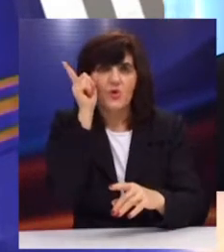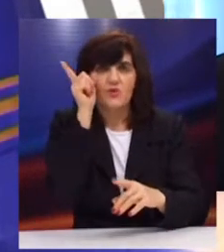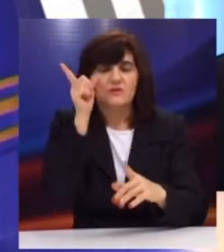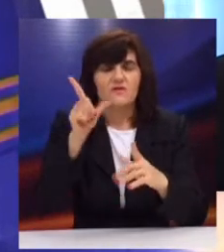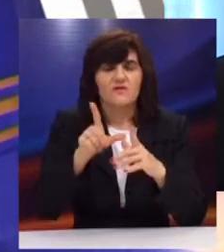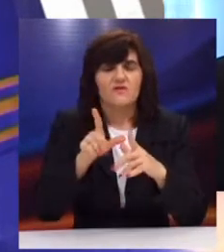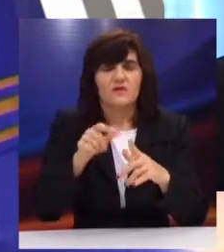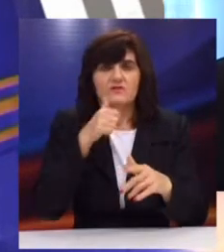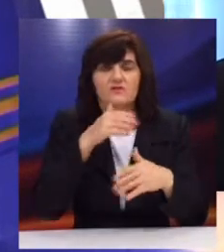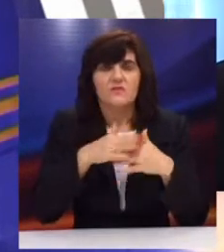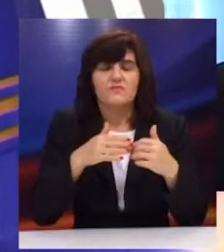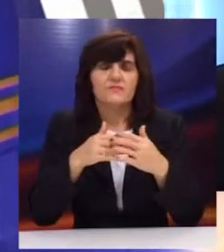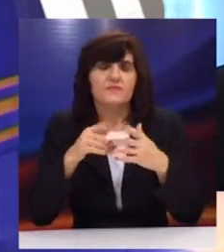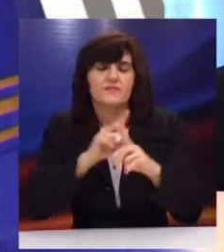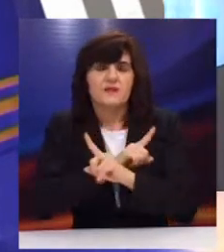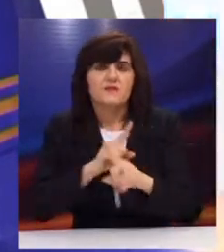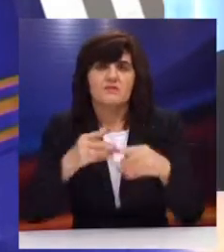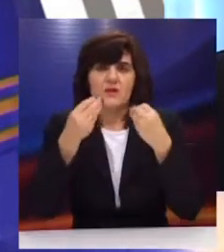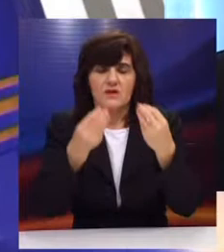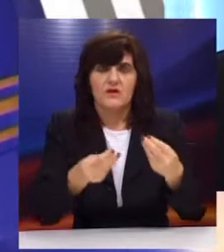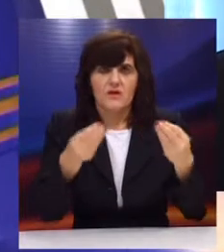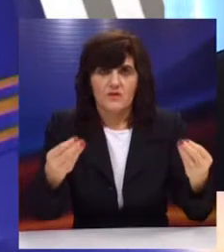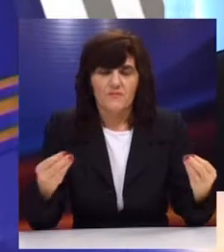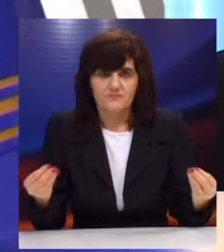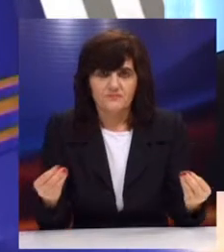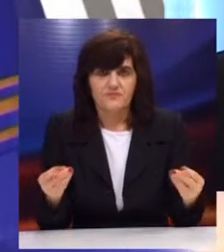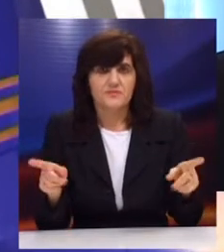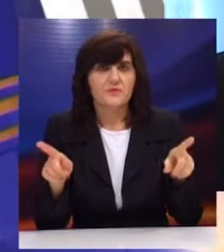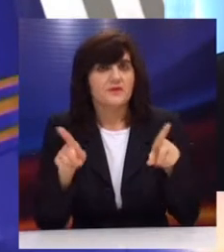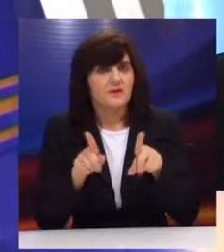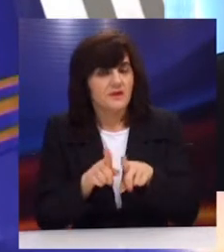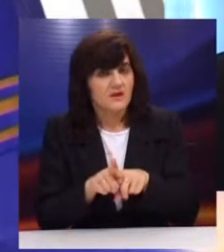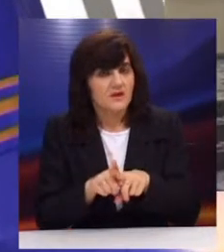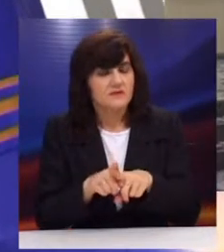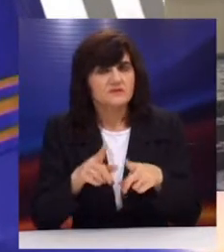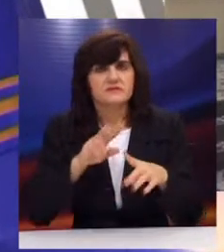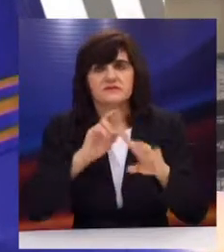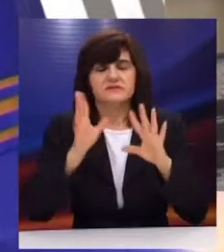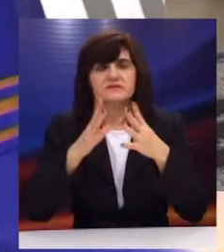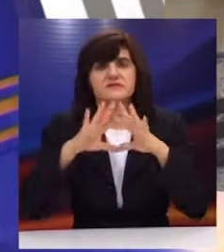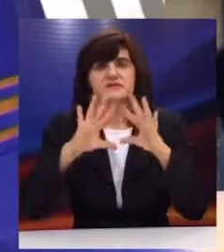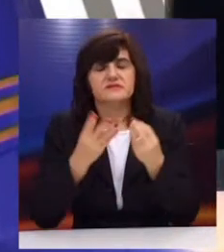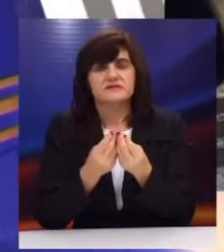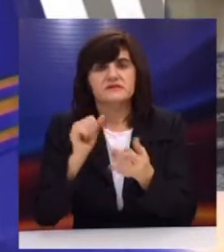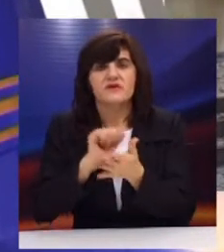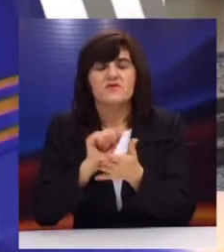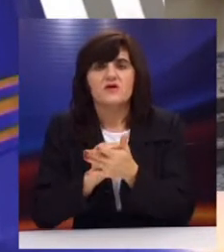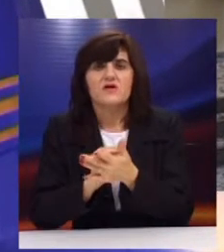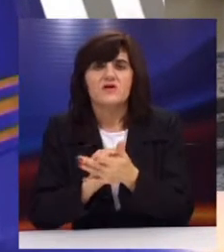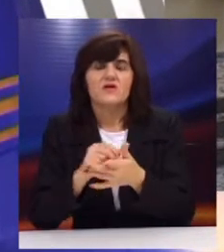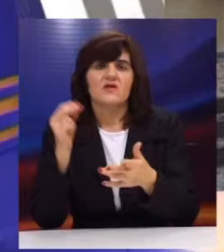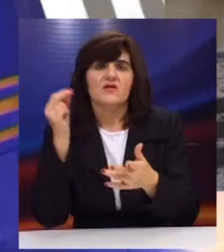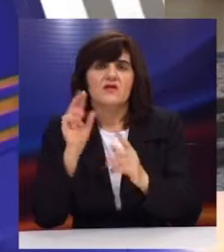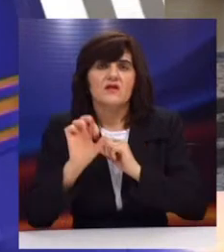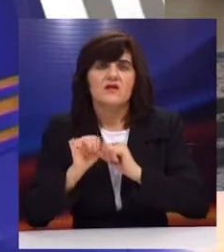u naučnoj i pedagoškoj oblastima, a također i izdavanje zajedničkih